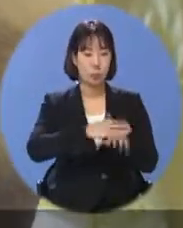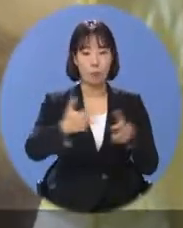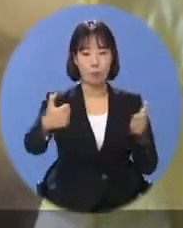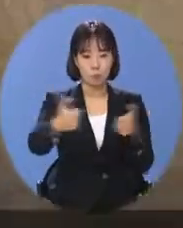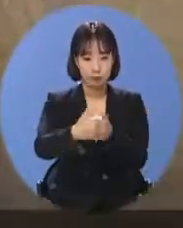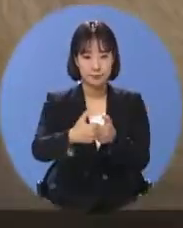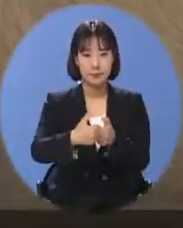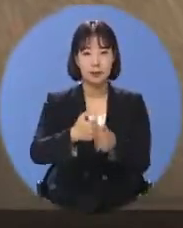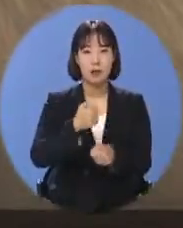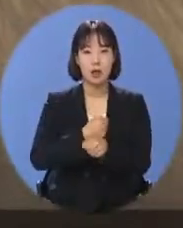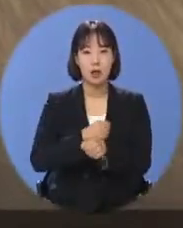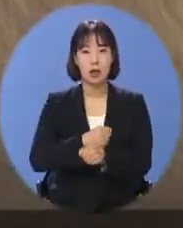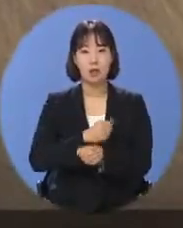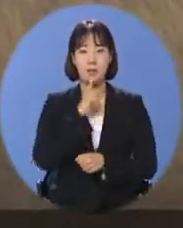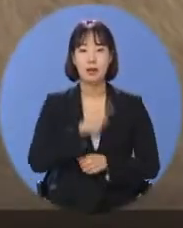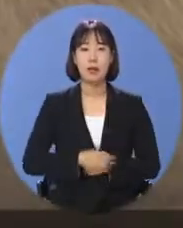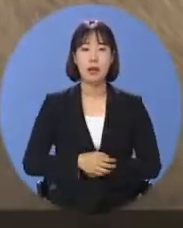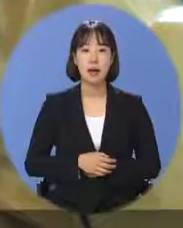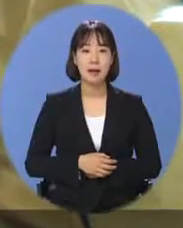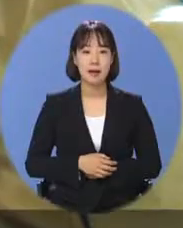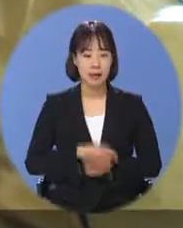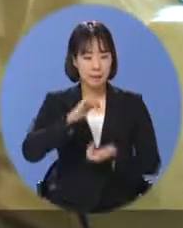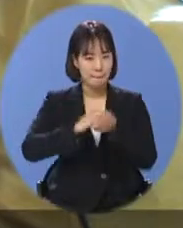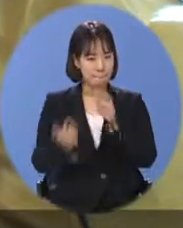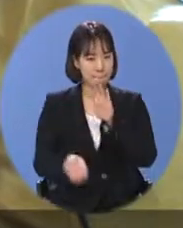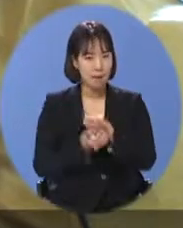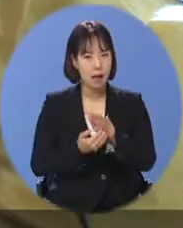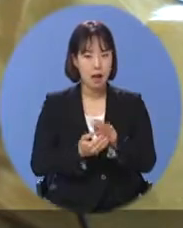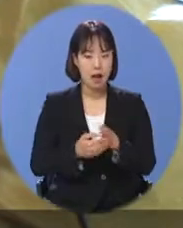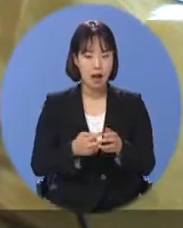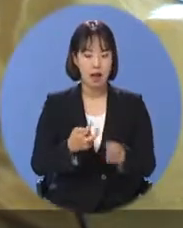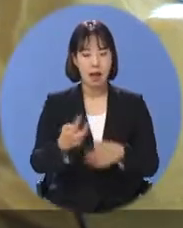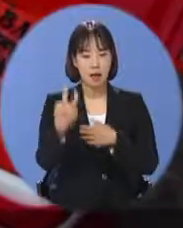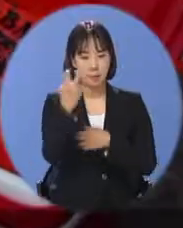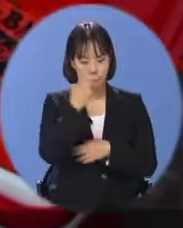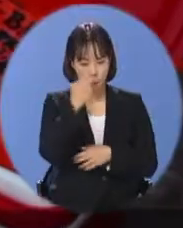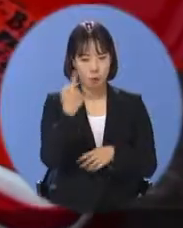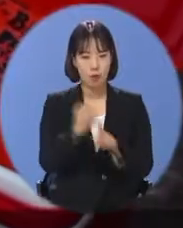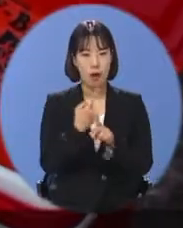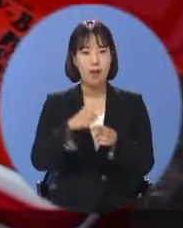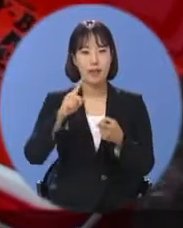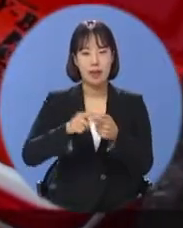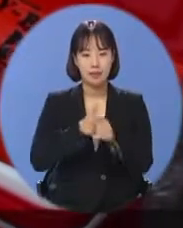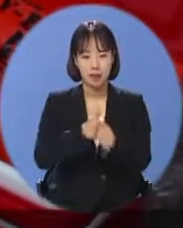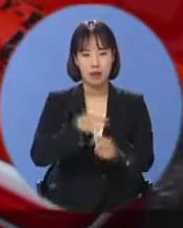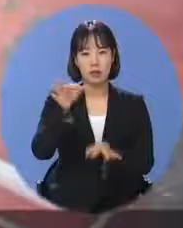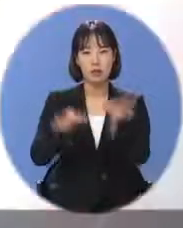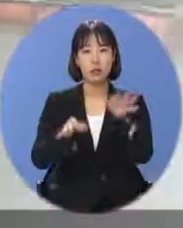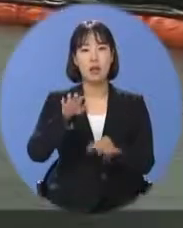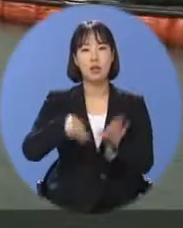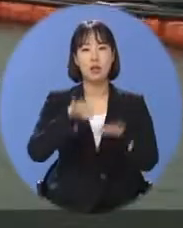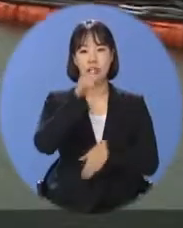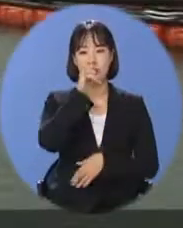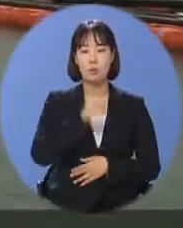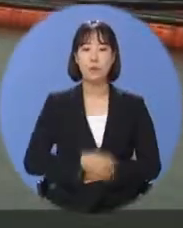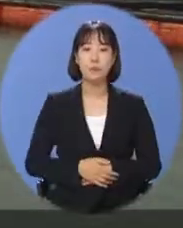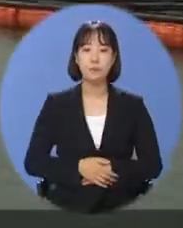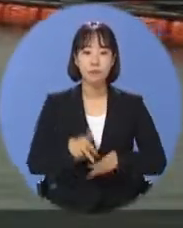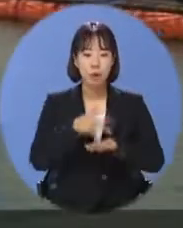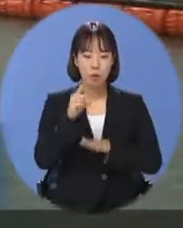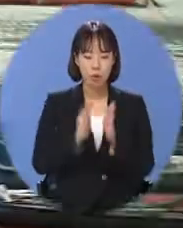자부담 50% 형태로 운영하는 것으로 보상 한도는 진료 유형에 따라 차등 보장될 예정입니다.